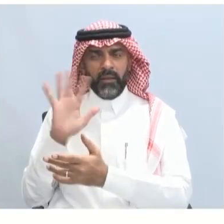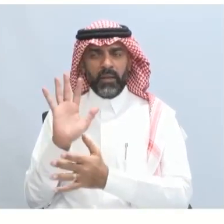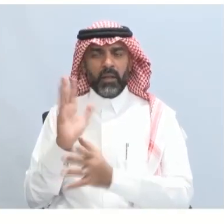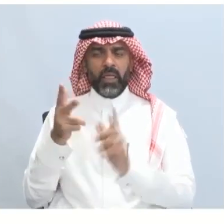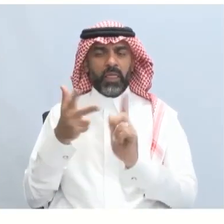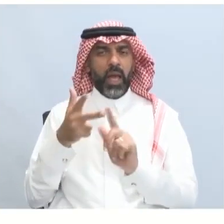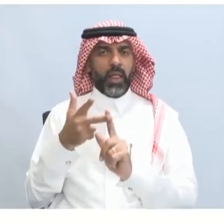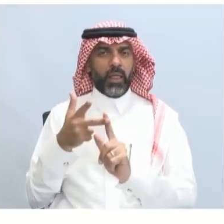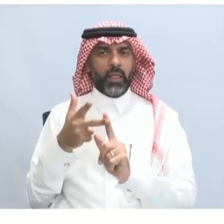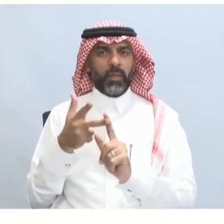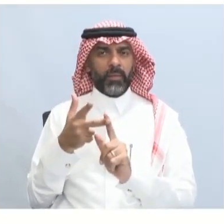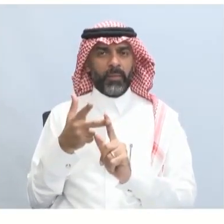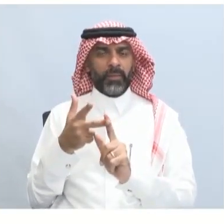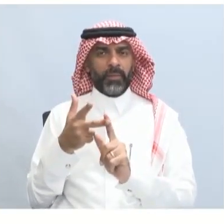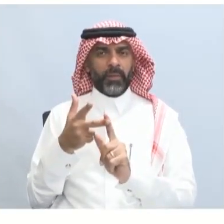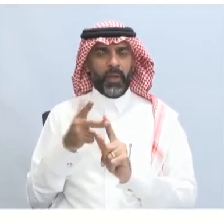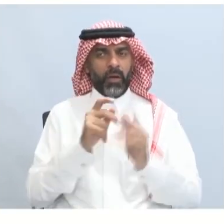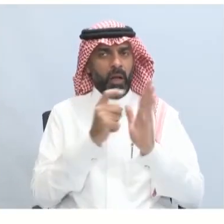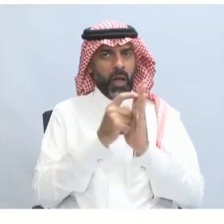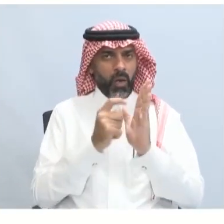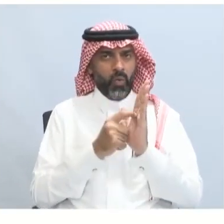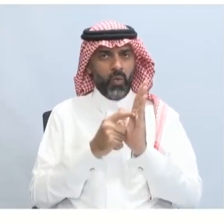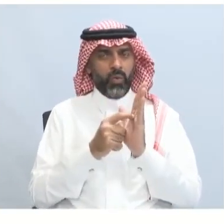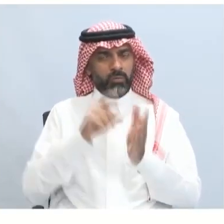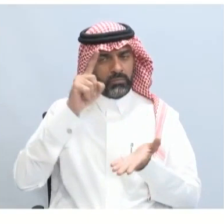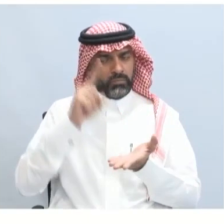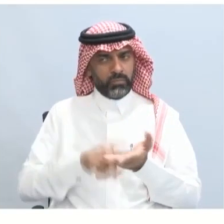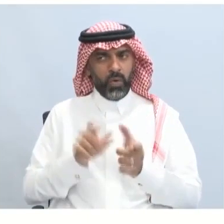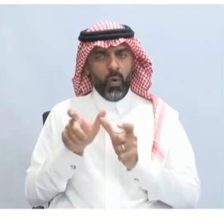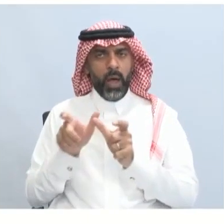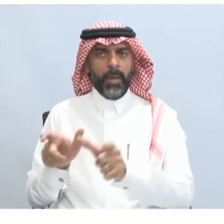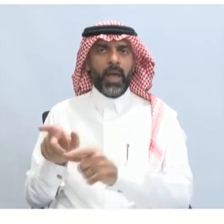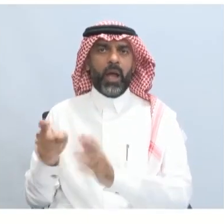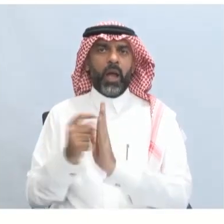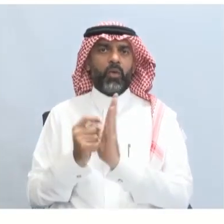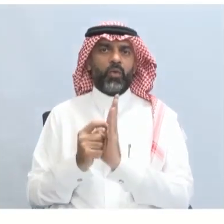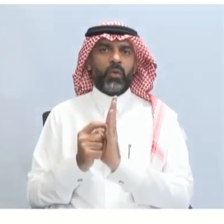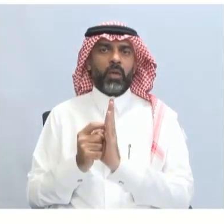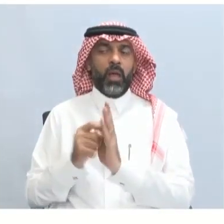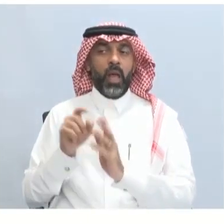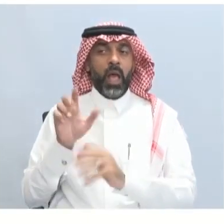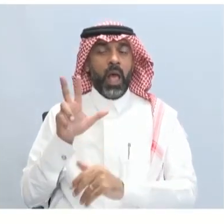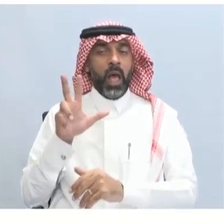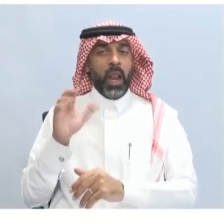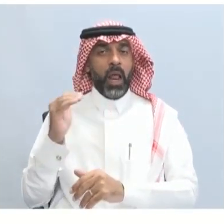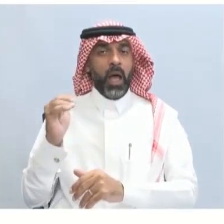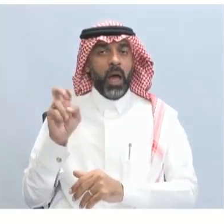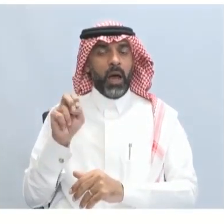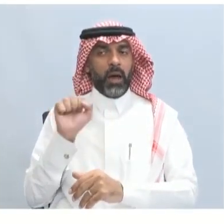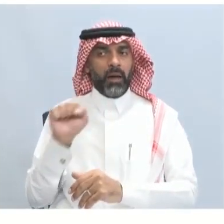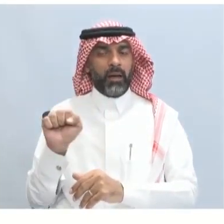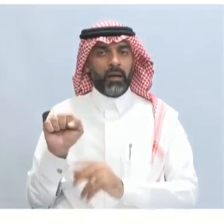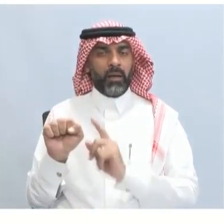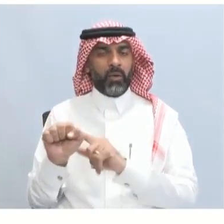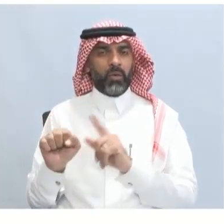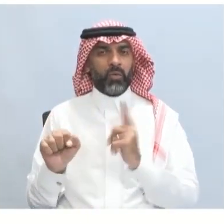الشيء والامر الاخير ان القانون ويقره القانون ويحميه الحق هذا وهو الذي يرد اما